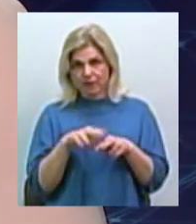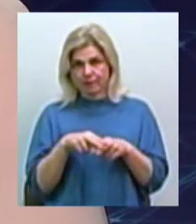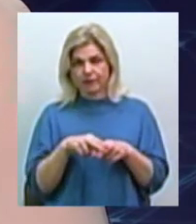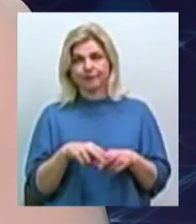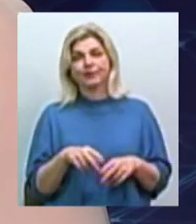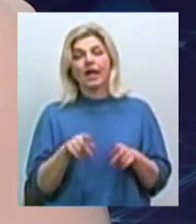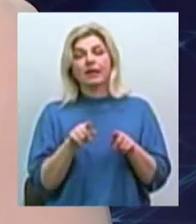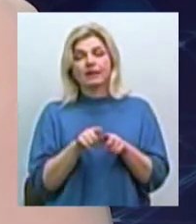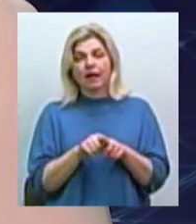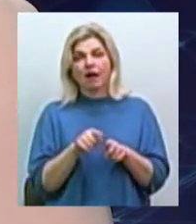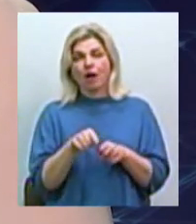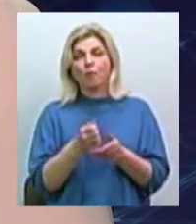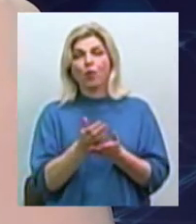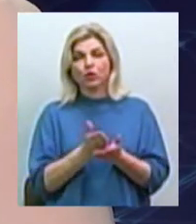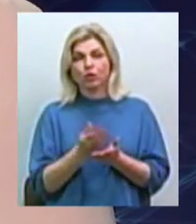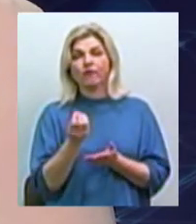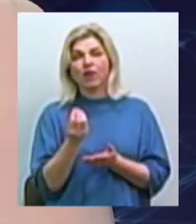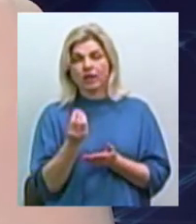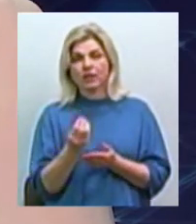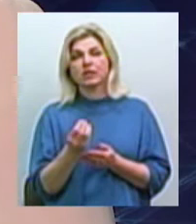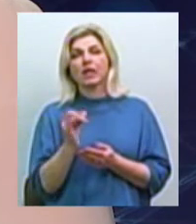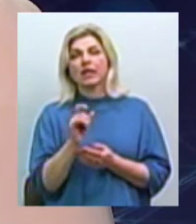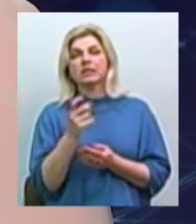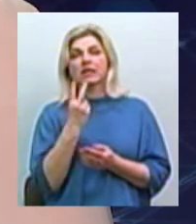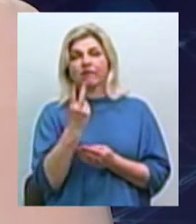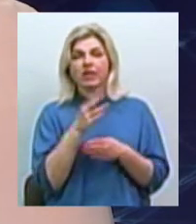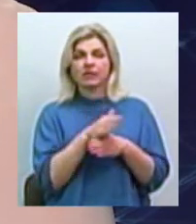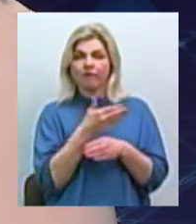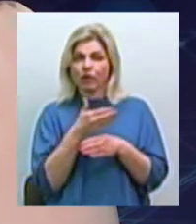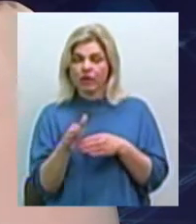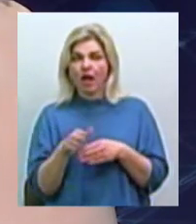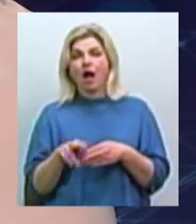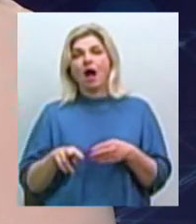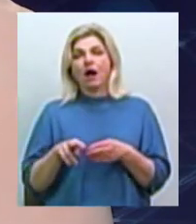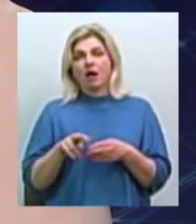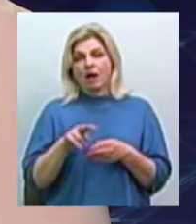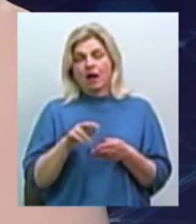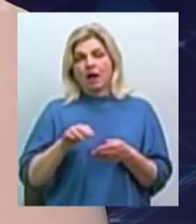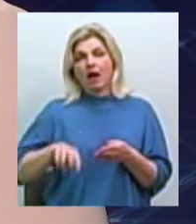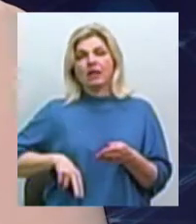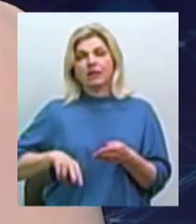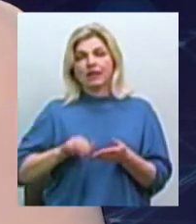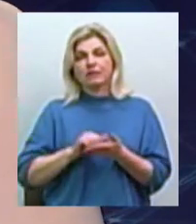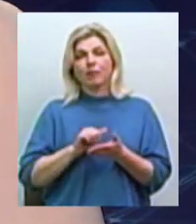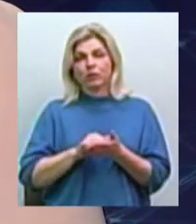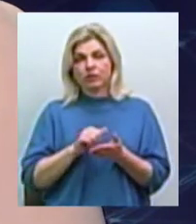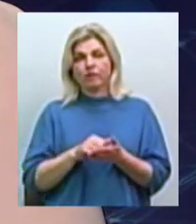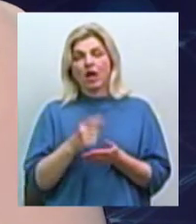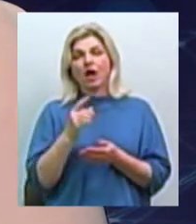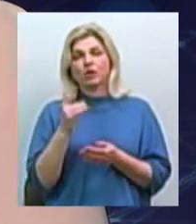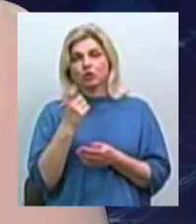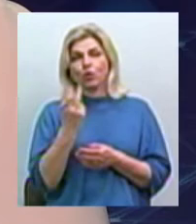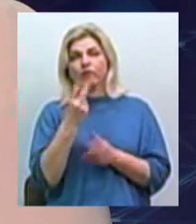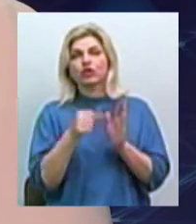Ця послуга вартість послуги складається із двох складових: саме адміністративного збору у розмірі